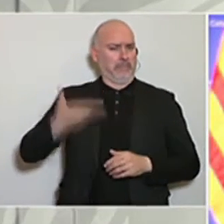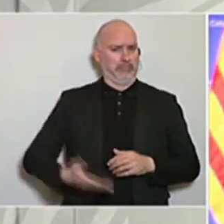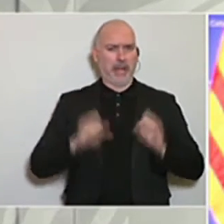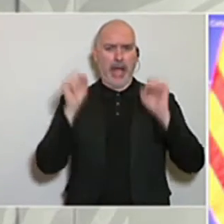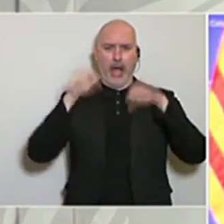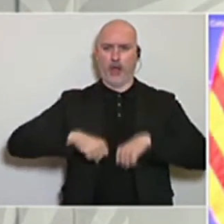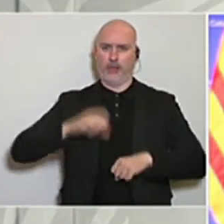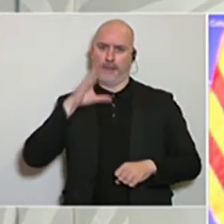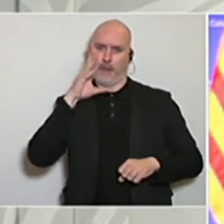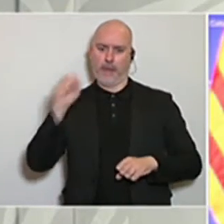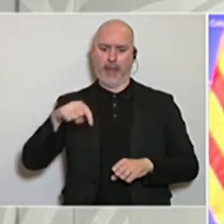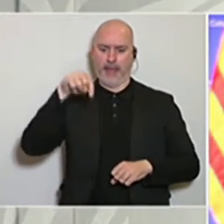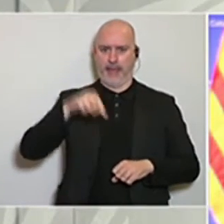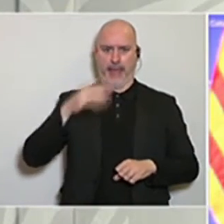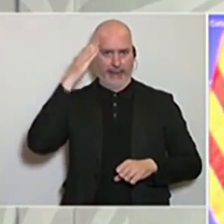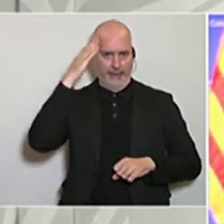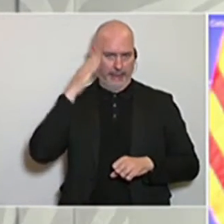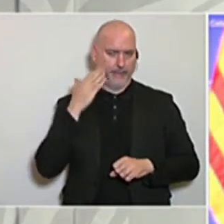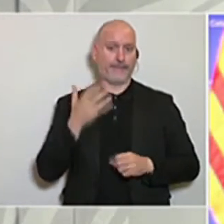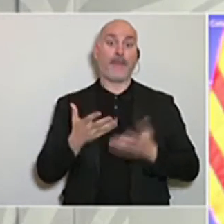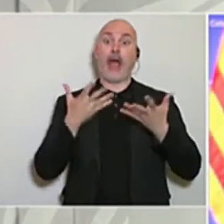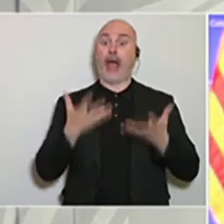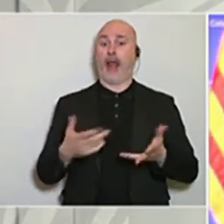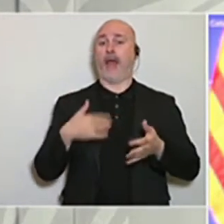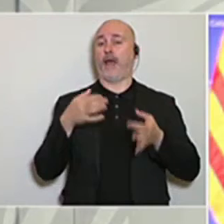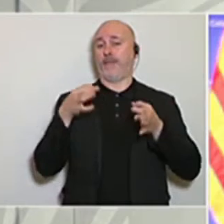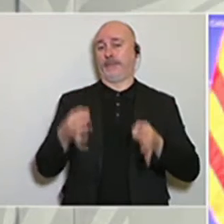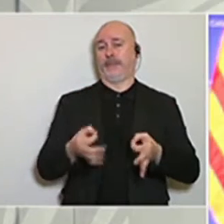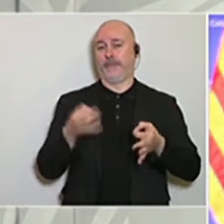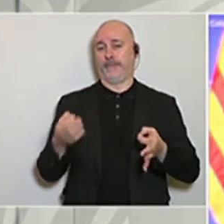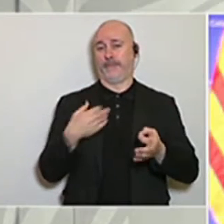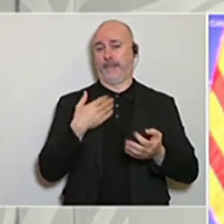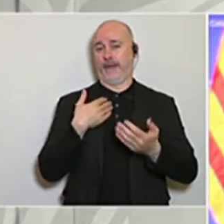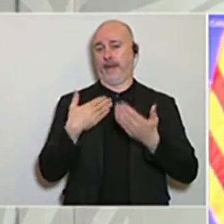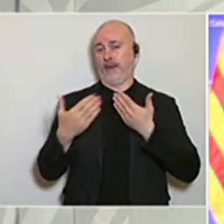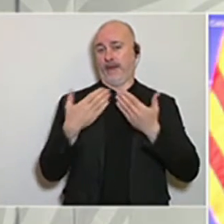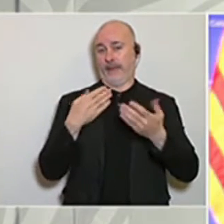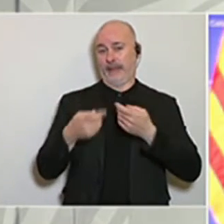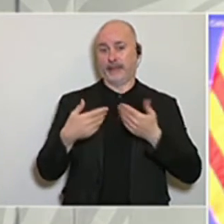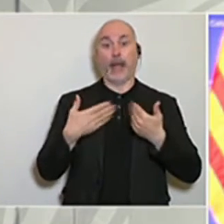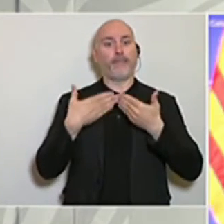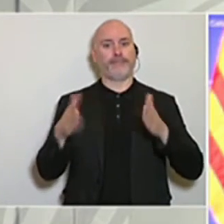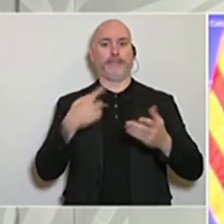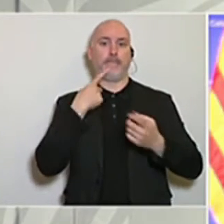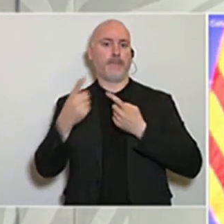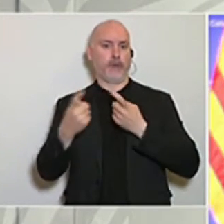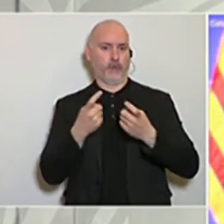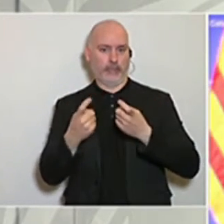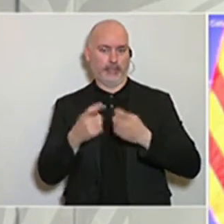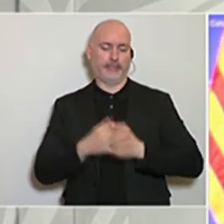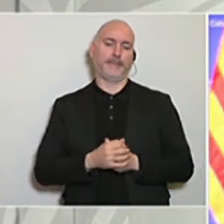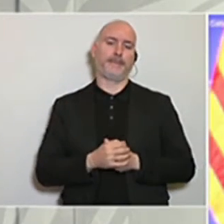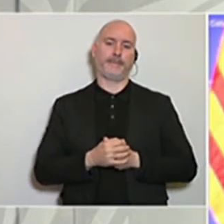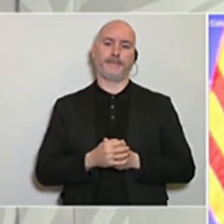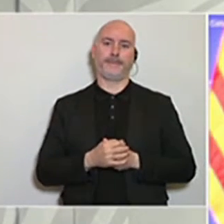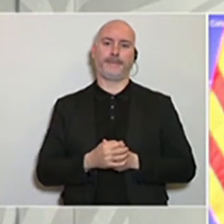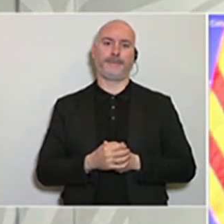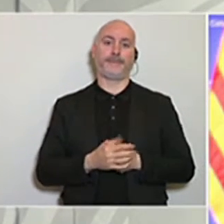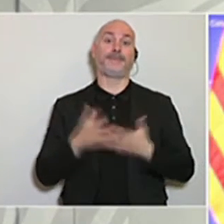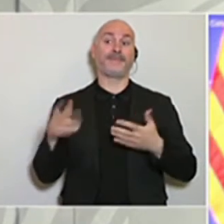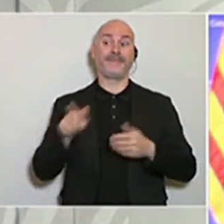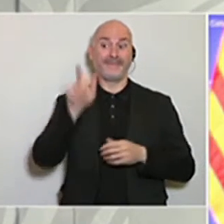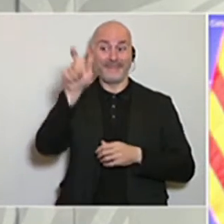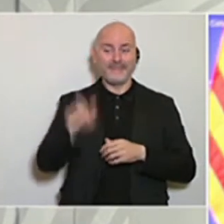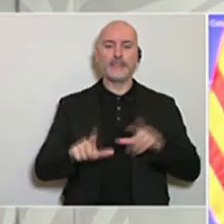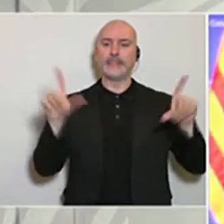que s'han adoptat aquest matí. I ara, doncs, com amb cada roda de premsa, obriríem el torn de preguntes. Comencem, Lluís